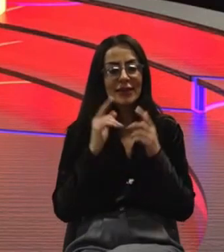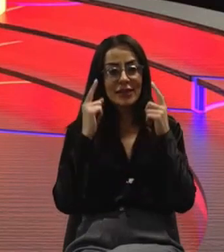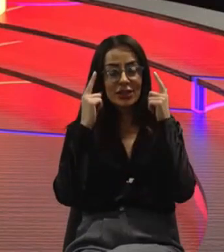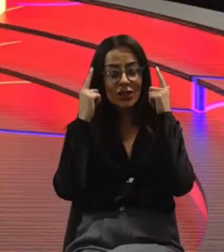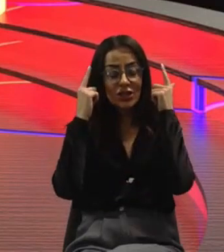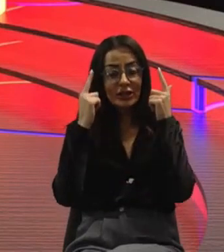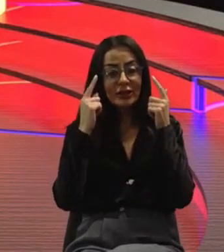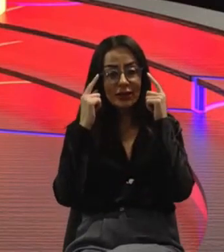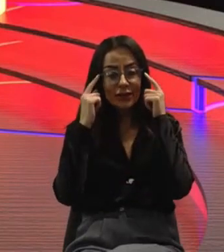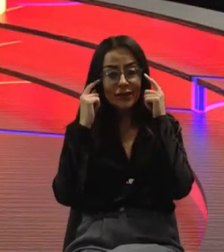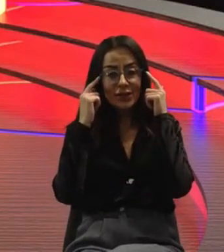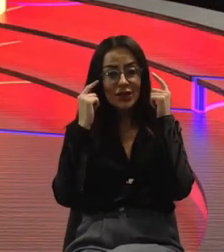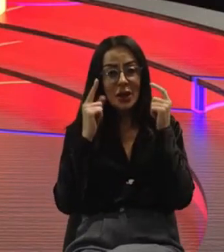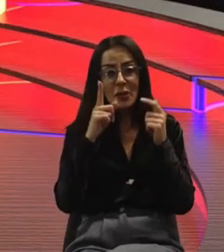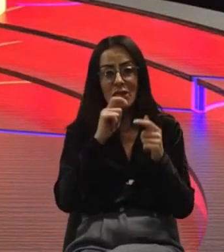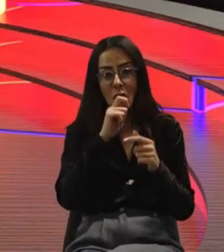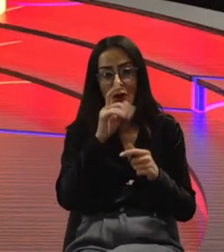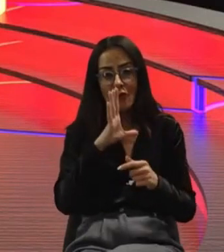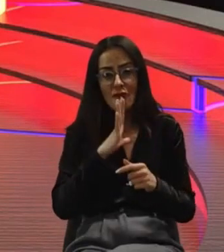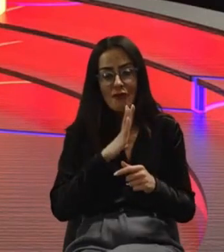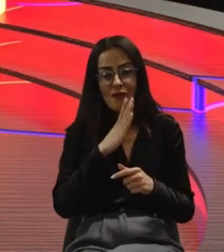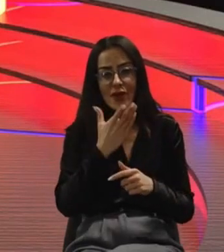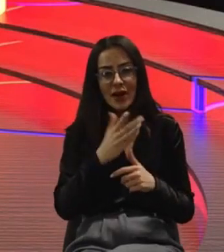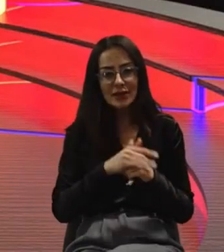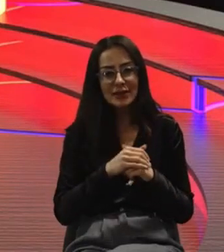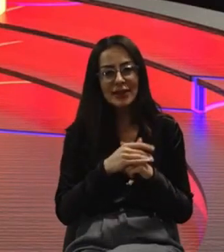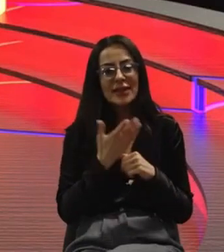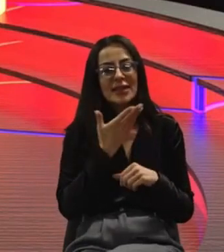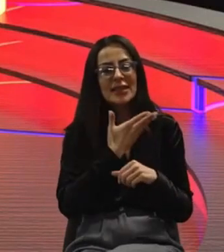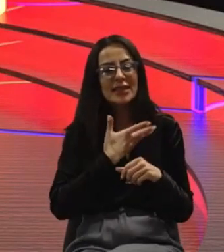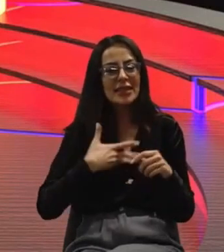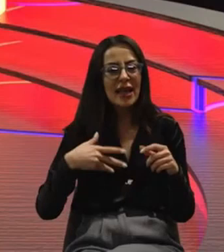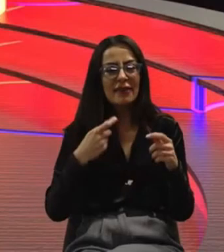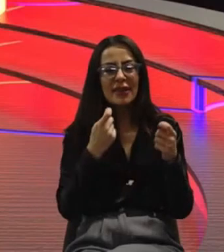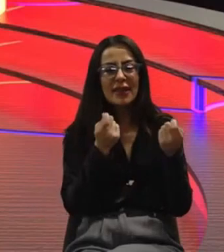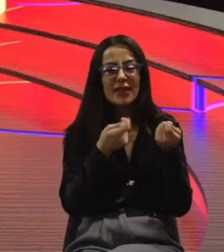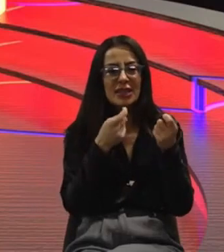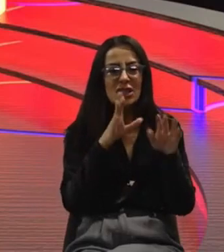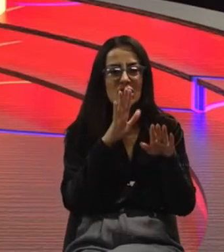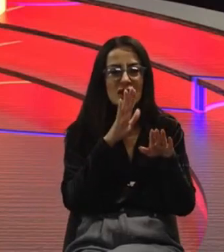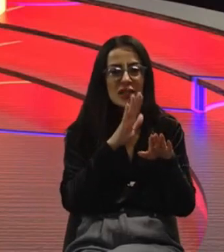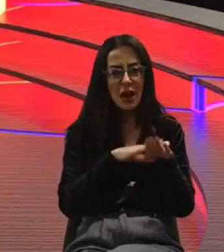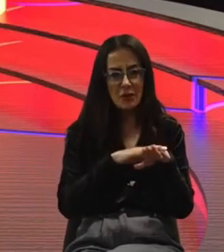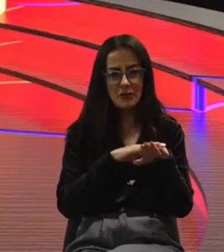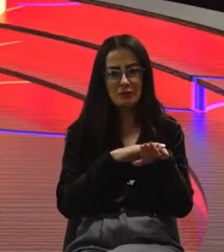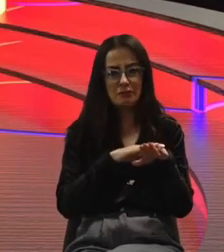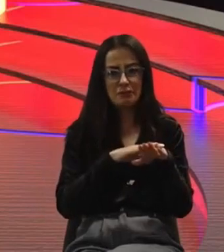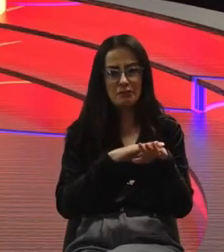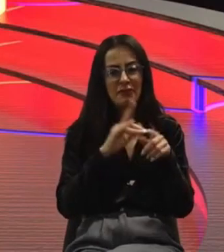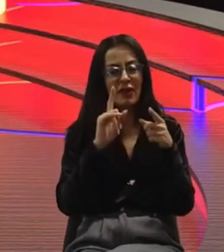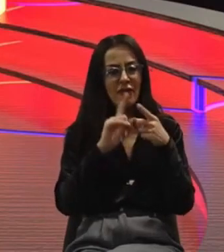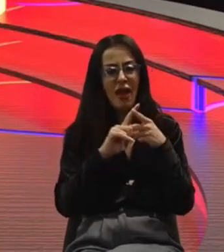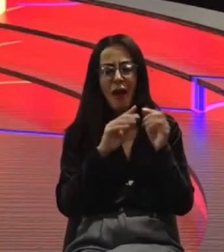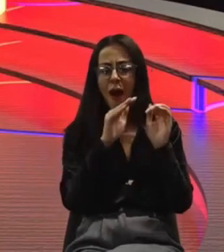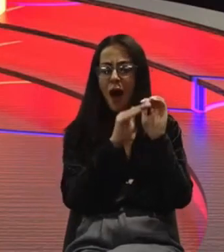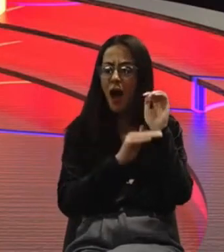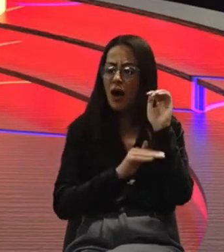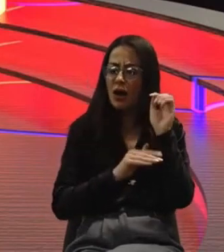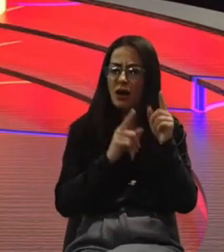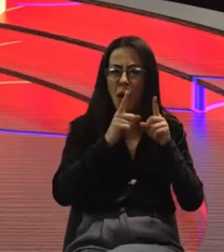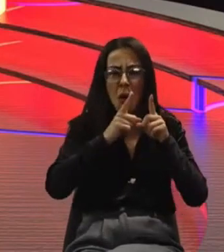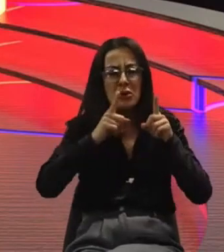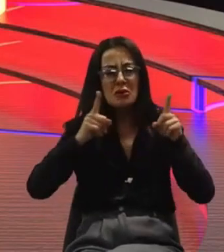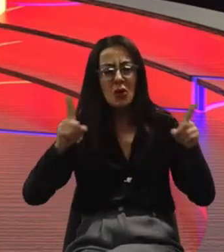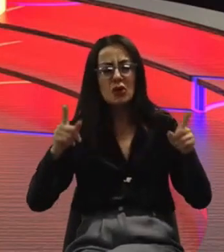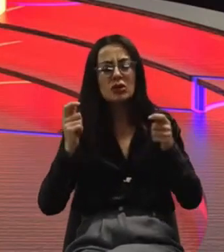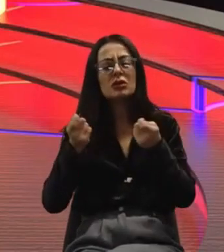şey var Bir Sözü Var sevdiğin işi yap hayatım boyunca çalışma diye Ben bu konuda kendi adına